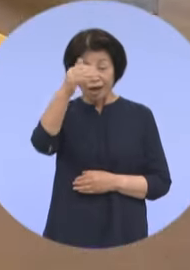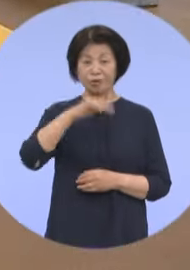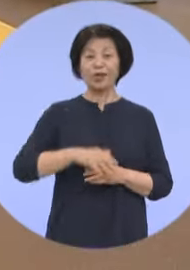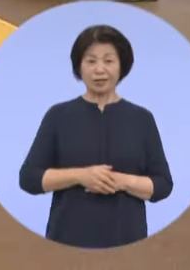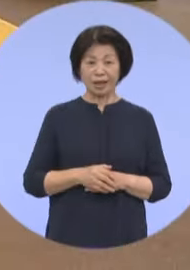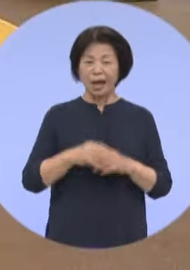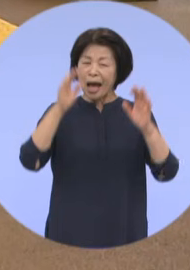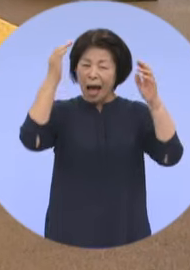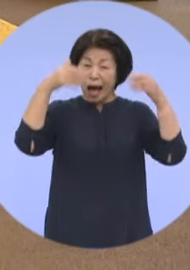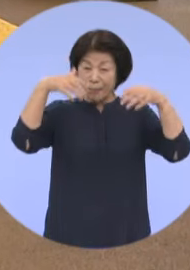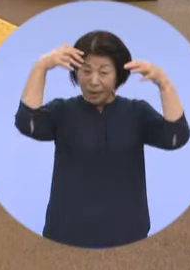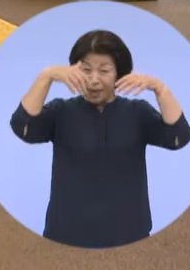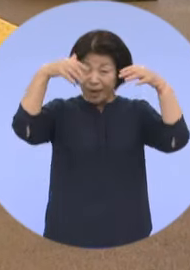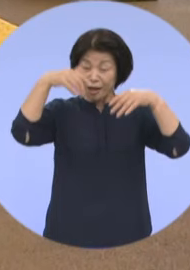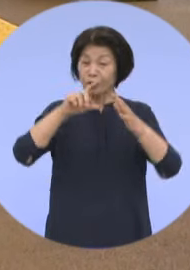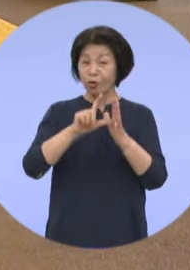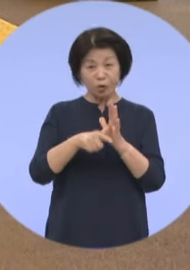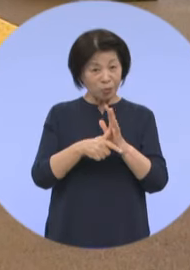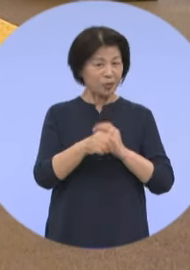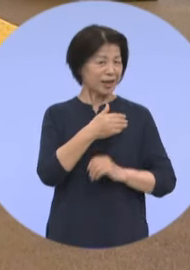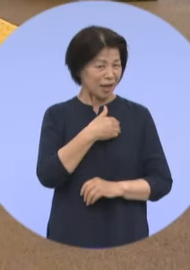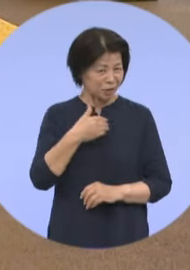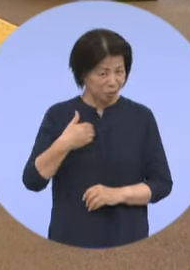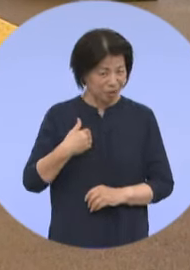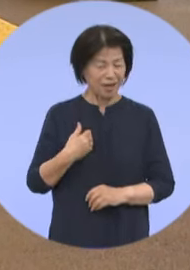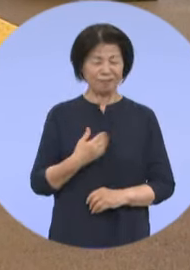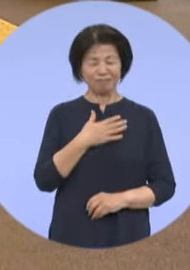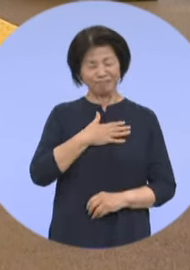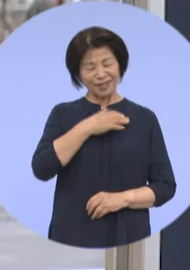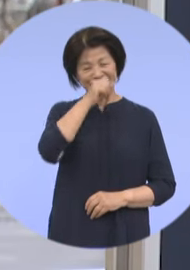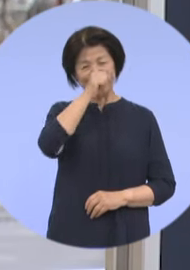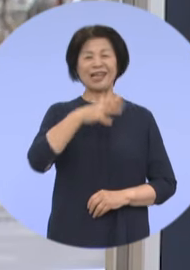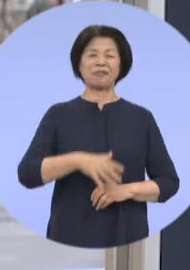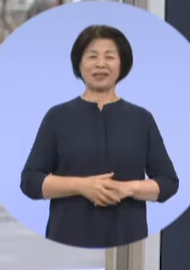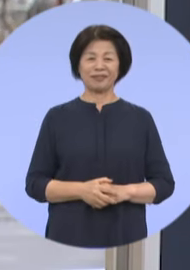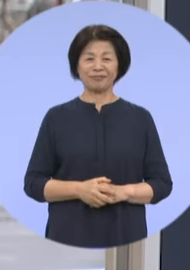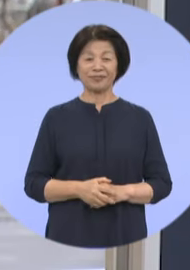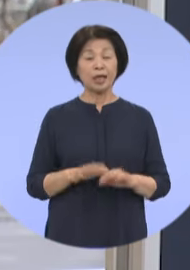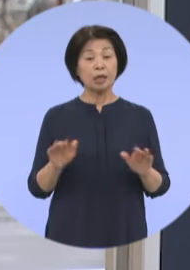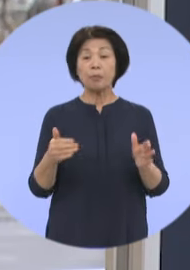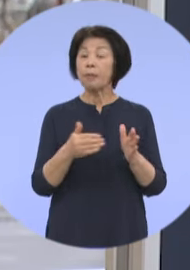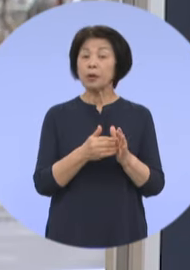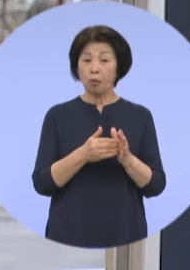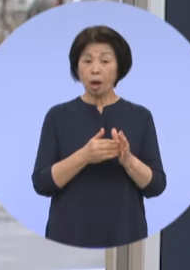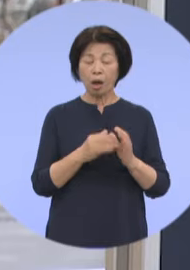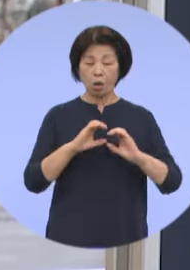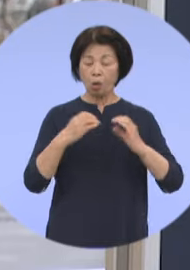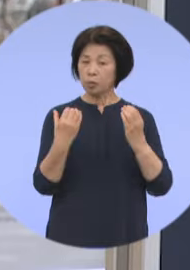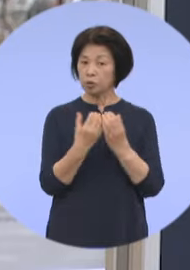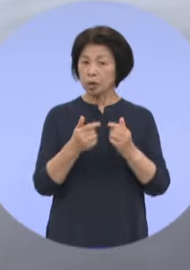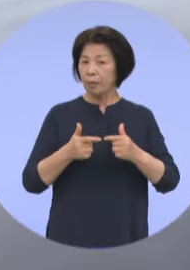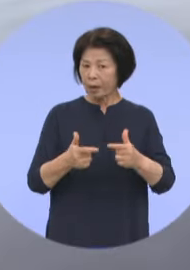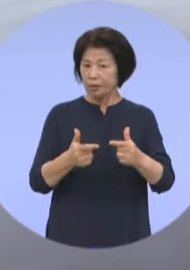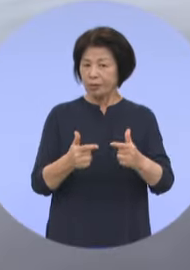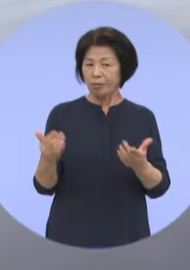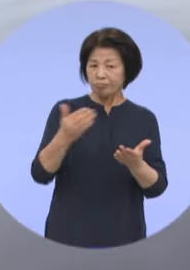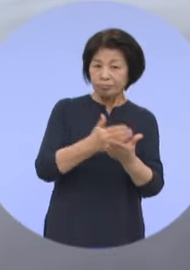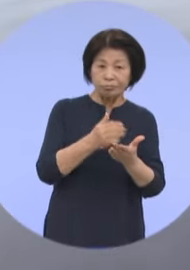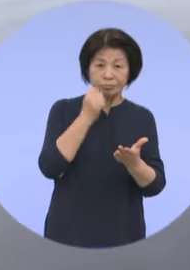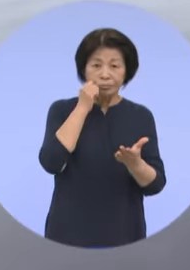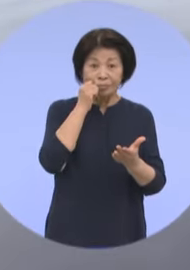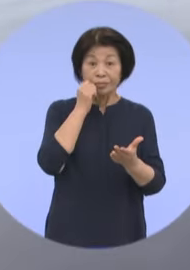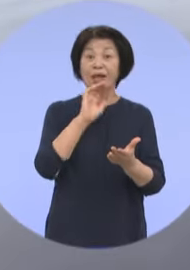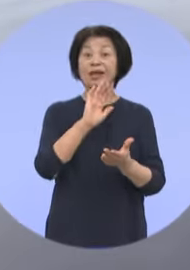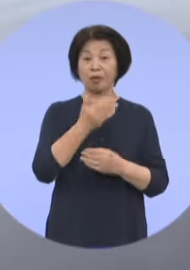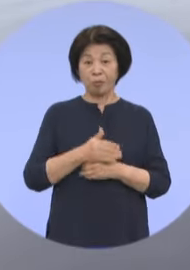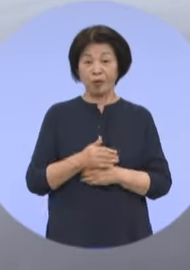の日も濡れずに乗降ができるよう便利で快適になりました。これまでコミュニティバスは乗り入れできなかったので、今回の